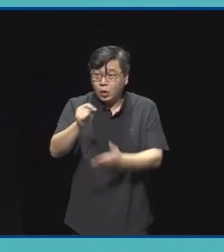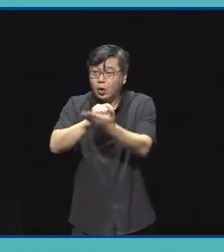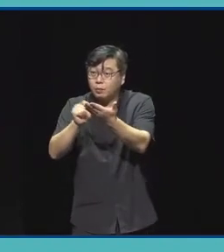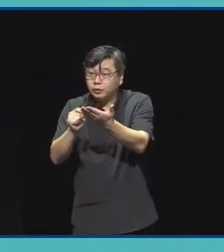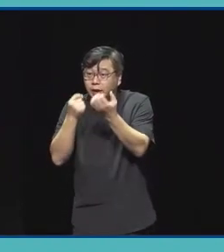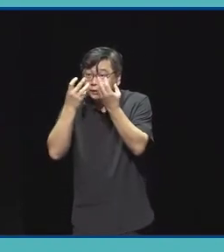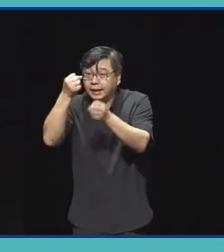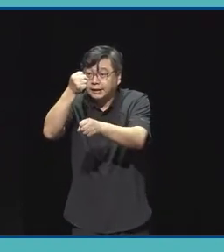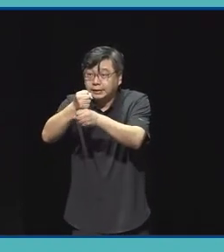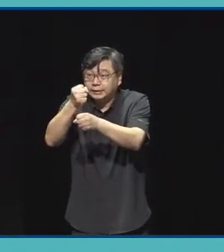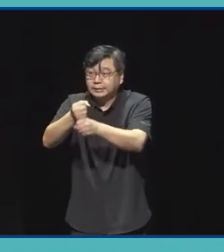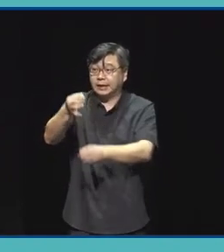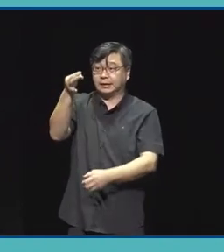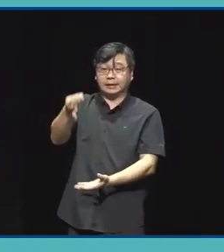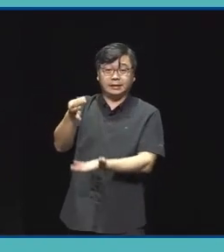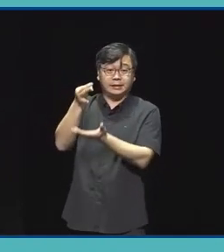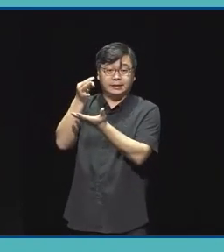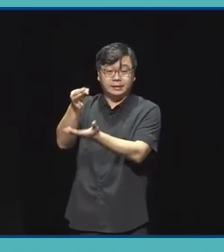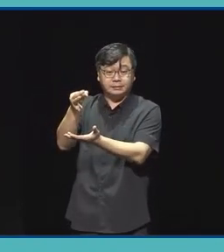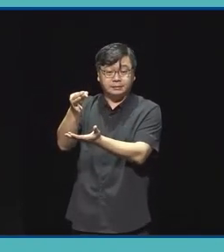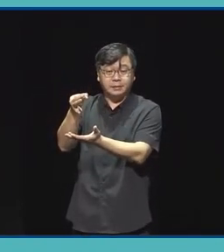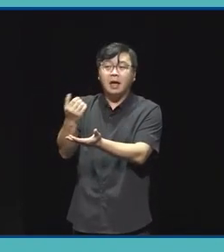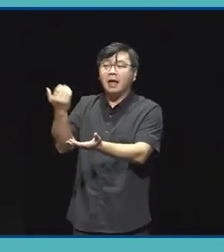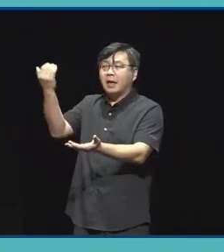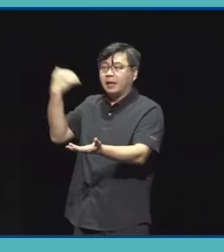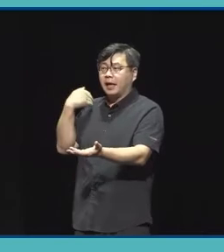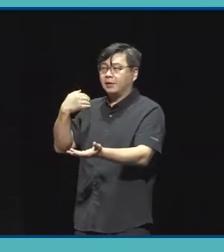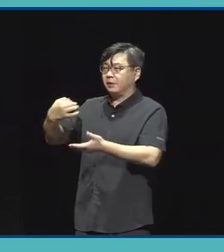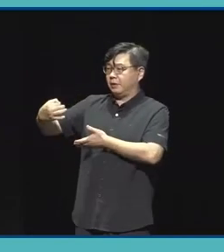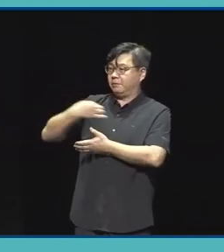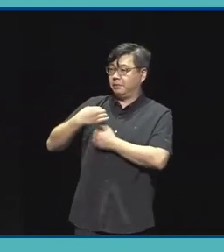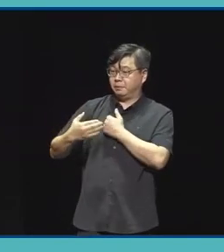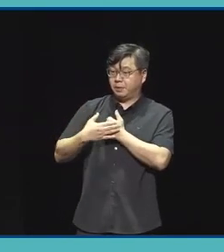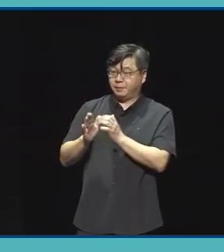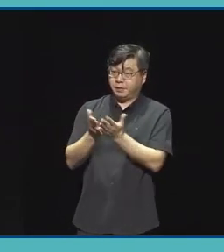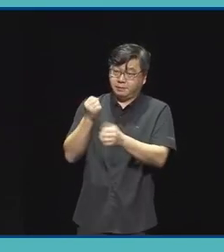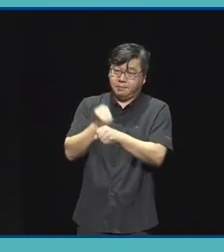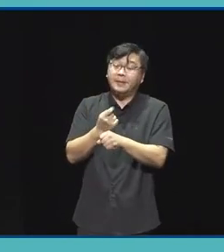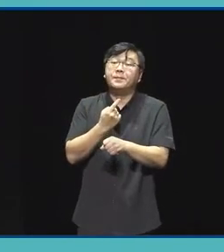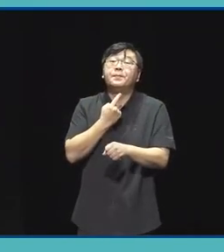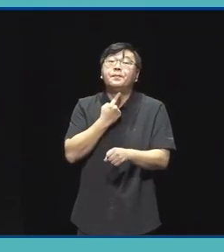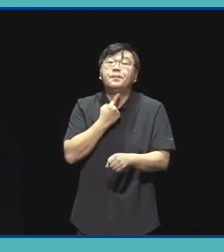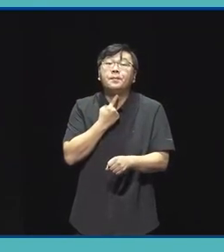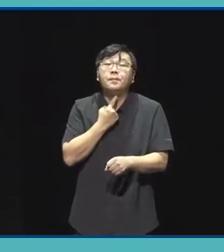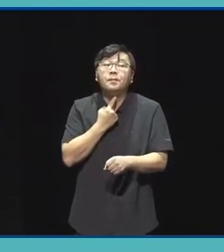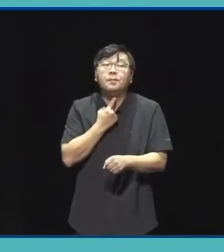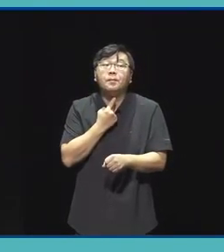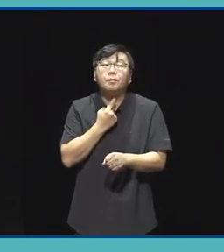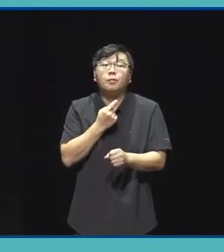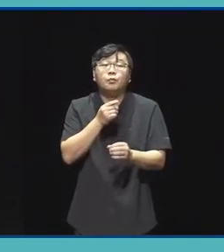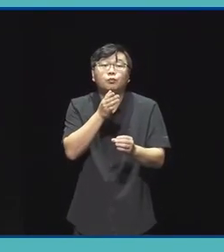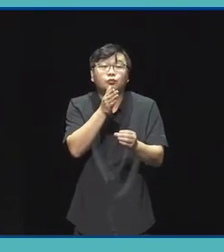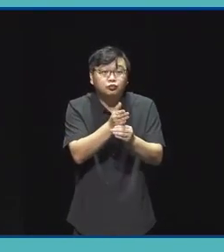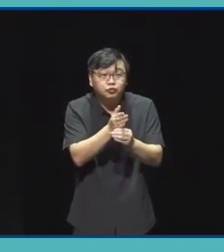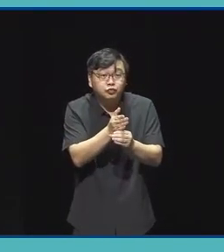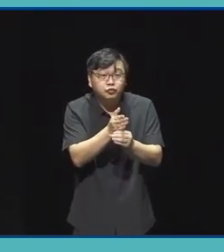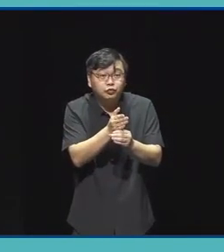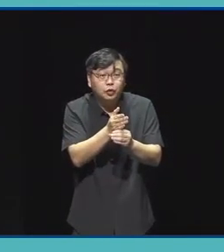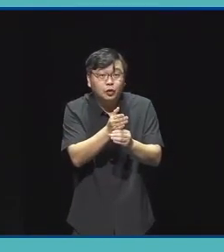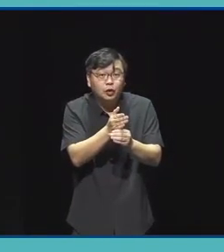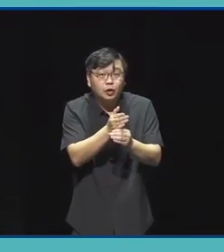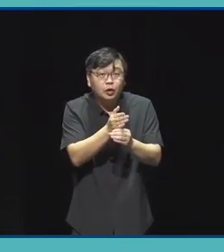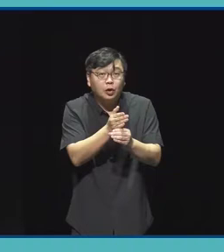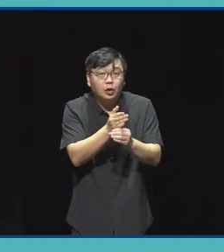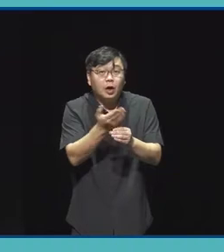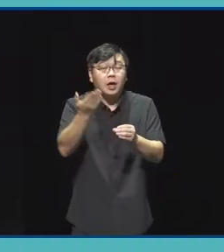이제 사업을 수혜받아서 이제 그 작품집 발간 준비를 하는데 하고 계시다가 이 성과 보고가 제대로 이루어지지 않은